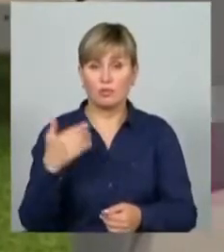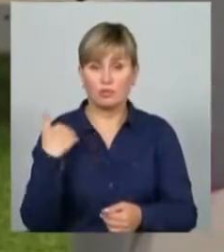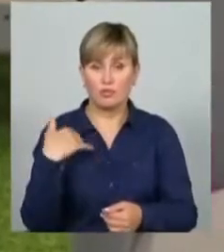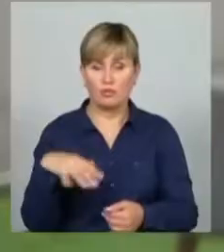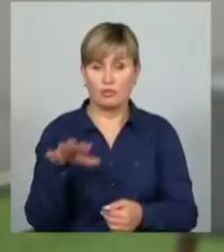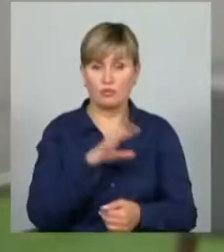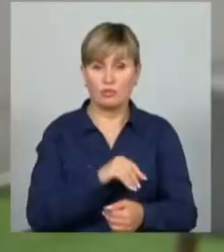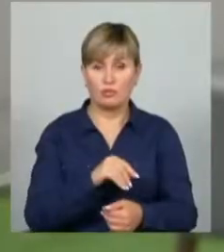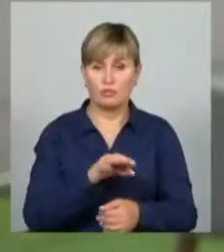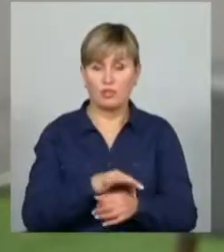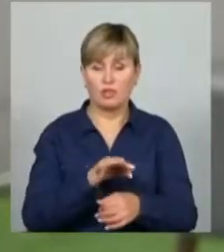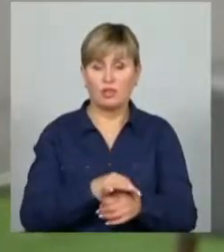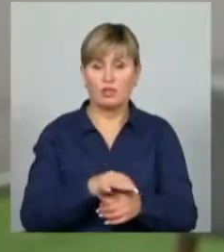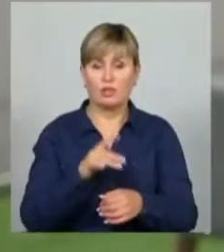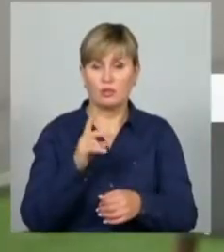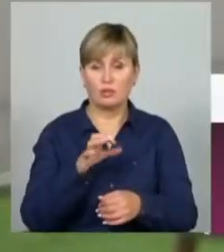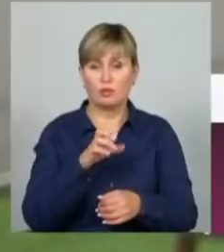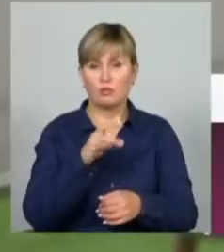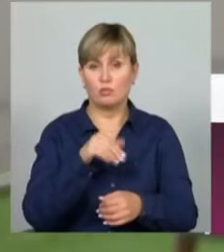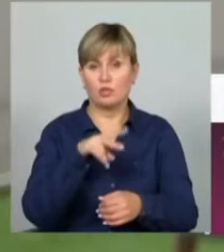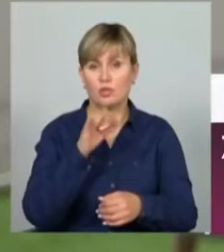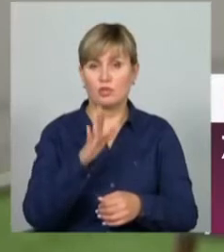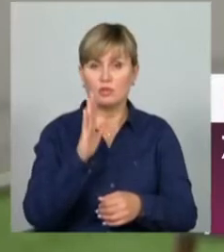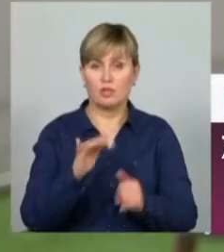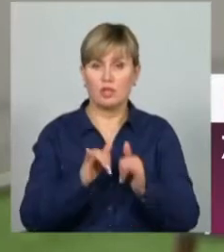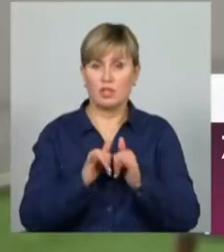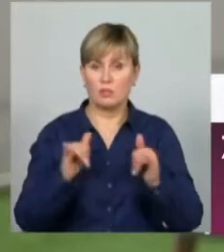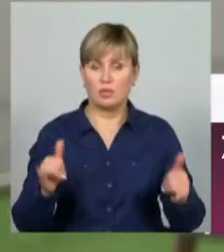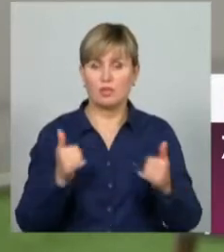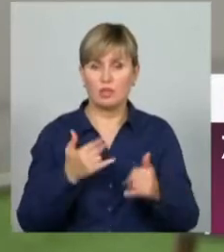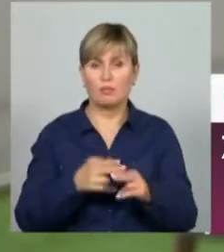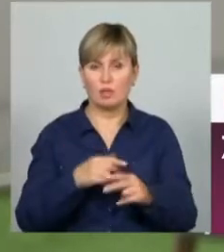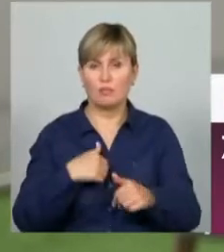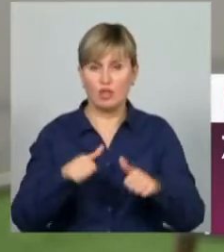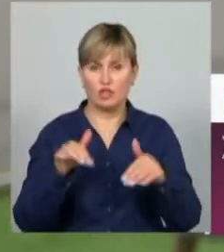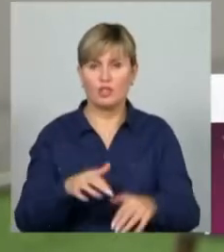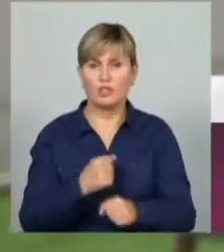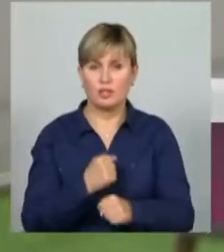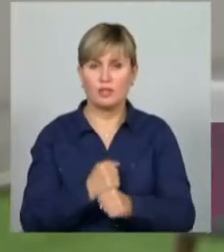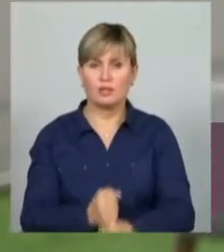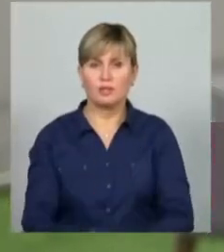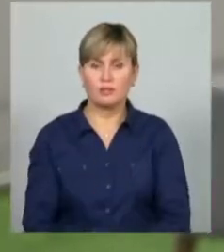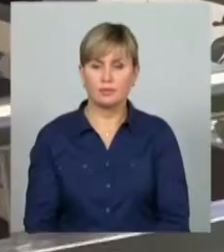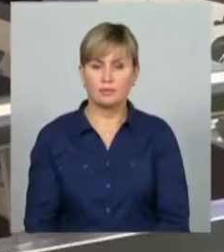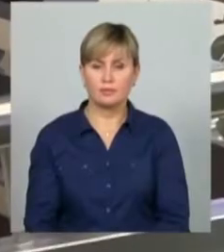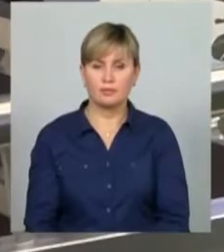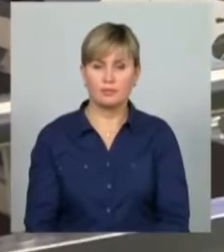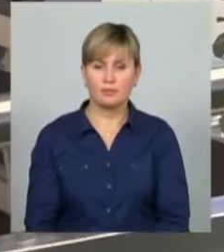всю Европу. В основном почему-то спутник более распространенный сейчас, поэтому я решила получить ее.